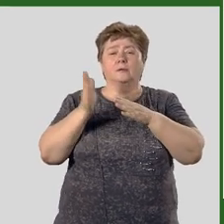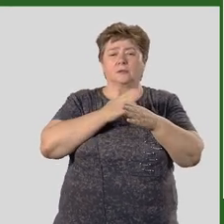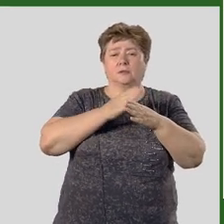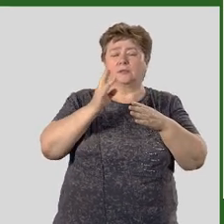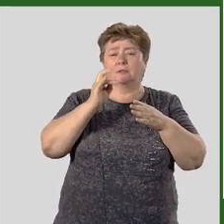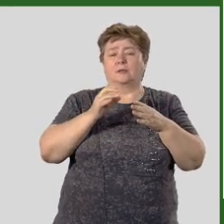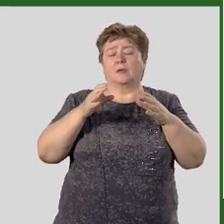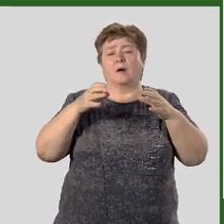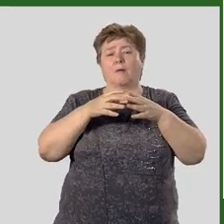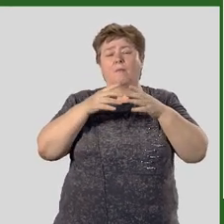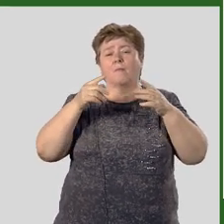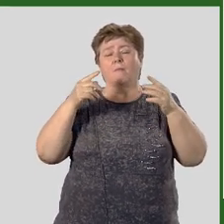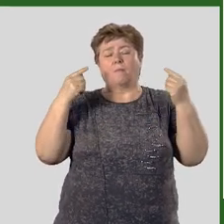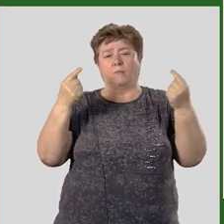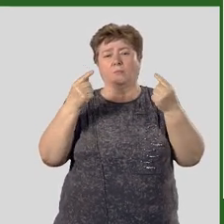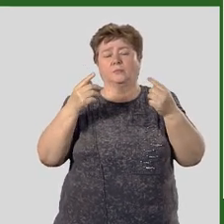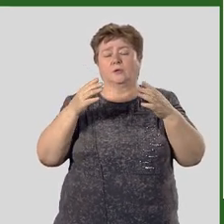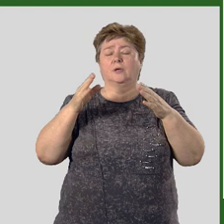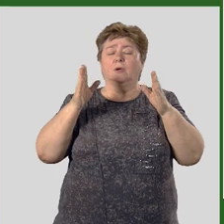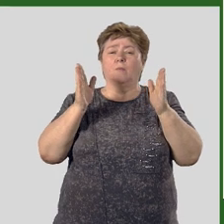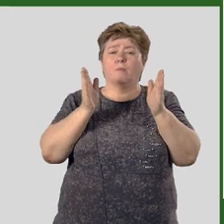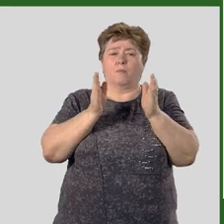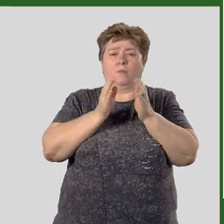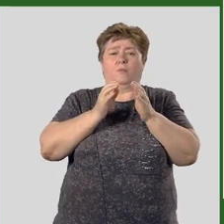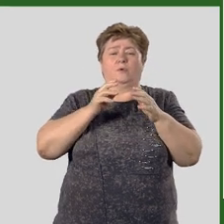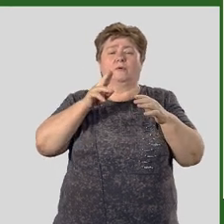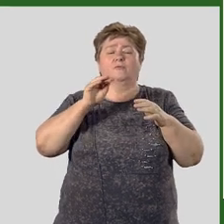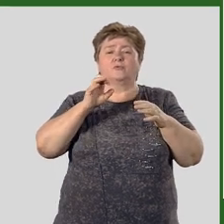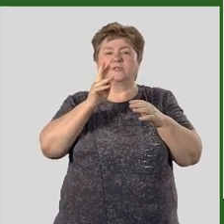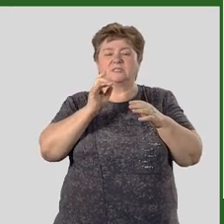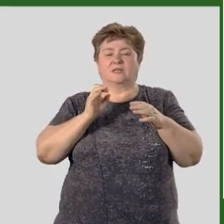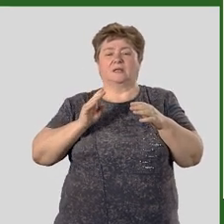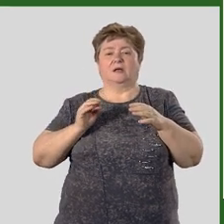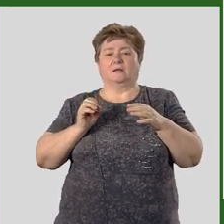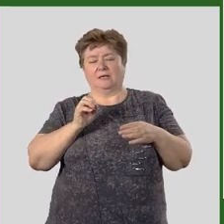на монофункциональные и полифункциональные.